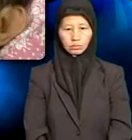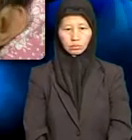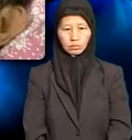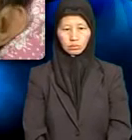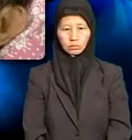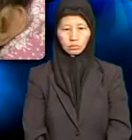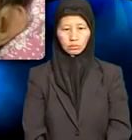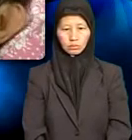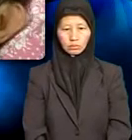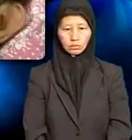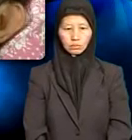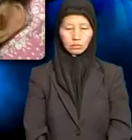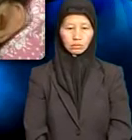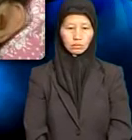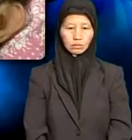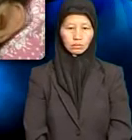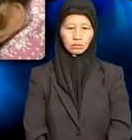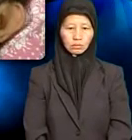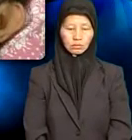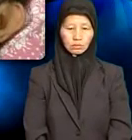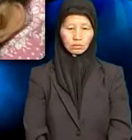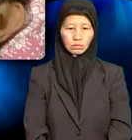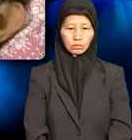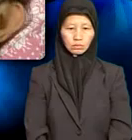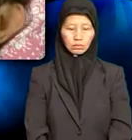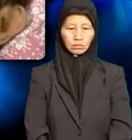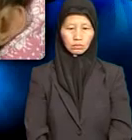السلام عليكم ورحمة الله.